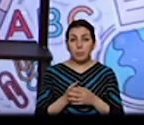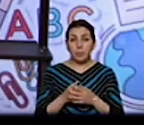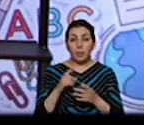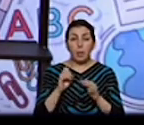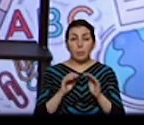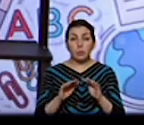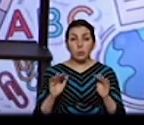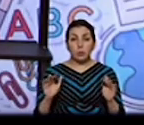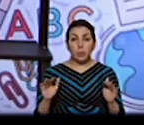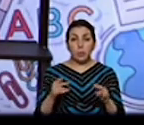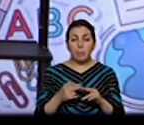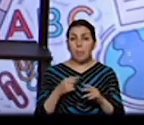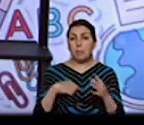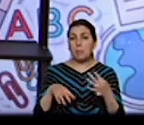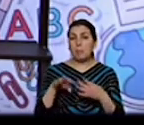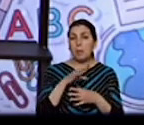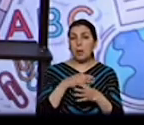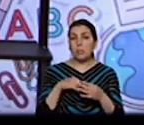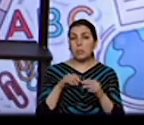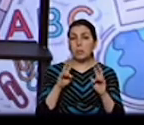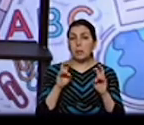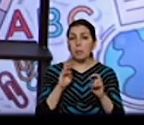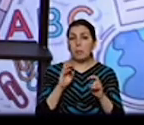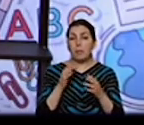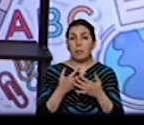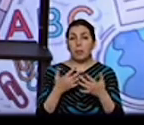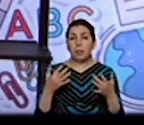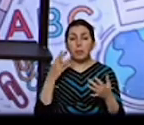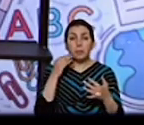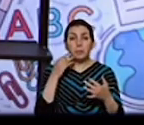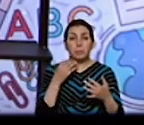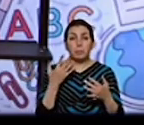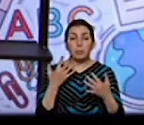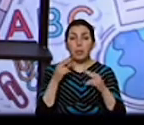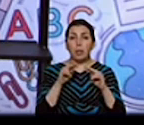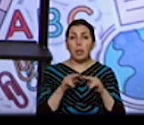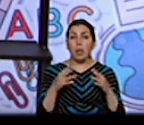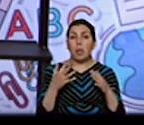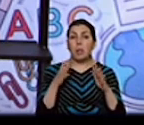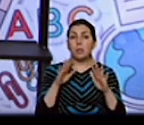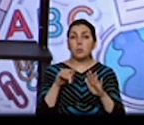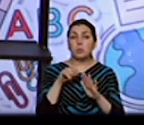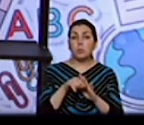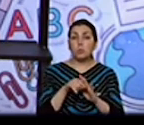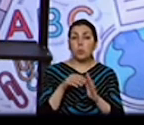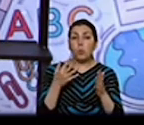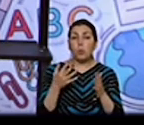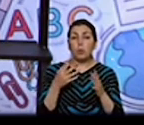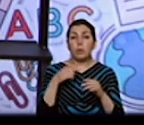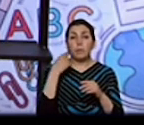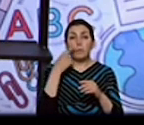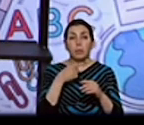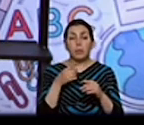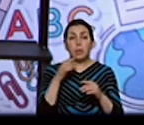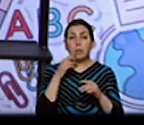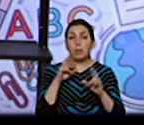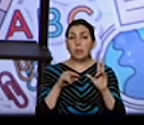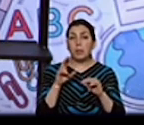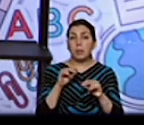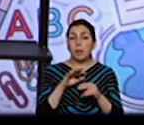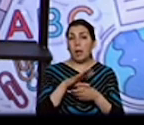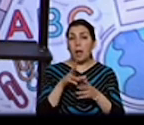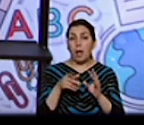Ha bolajonlar, biz barcha mevalarni urug'larini kuzatishimiz kerak. Qanday joylashadi? Ularning shakli,